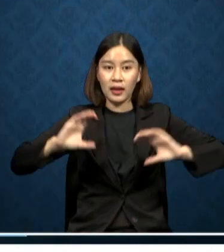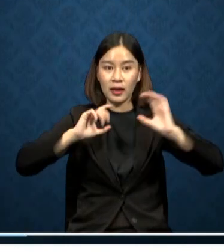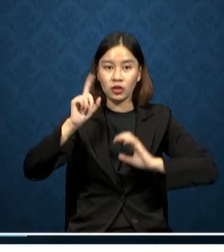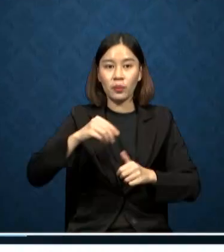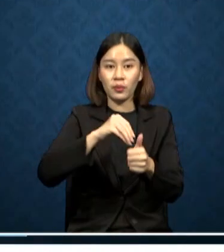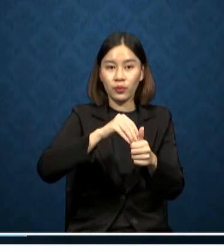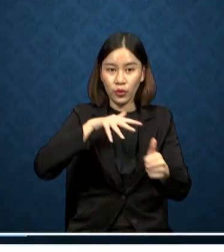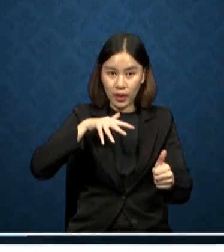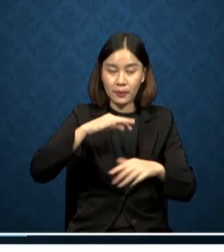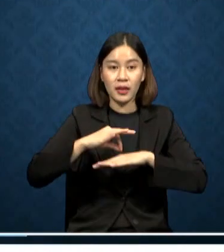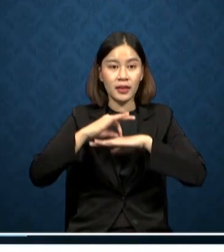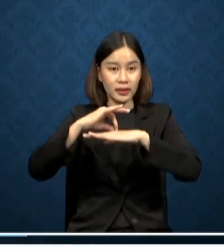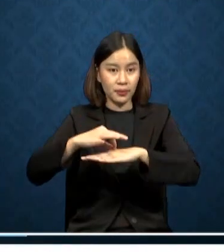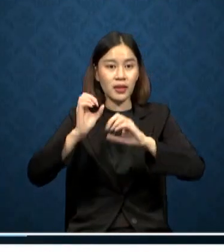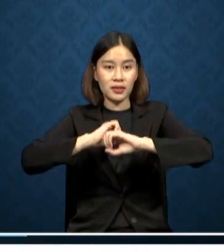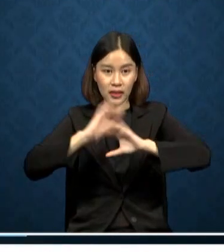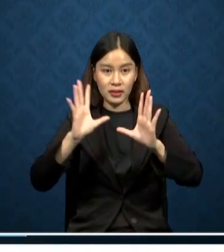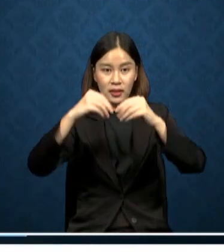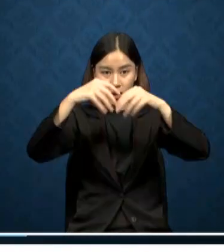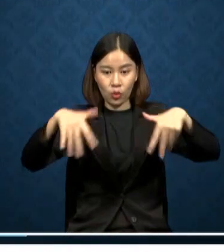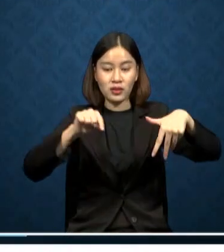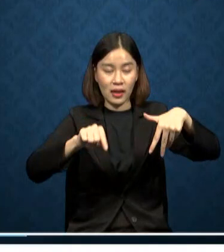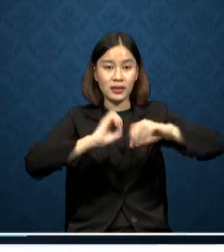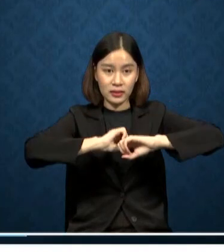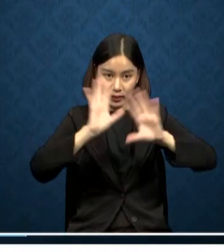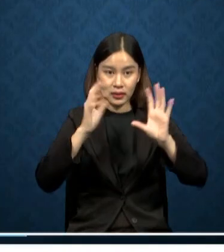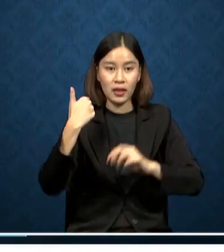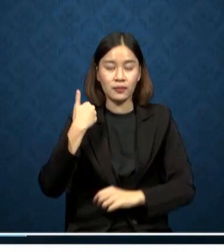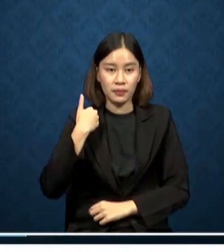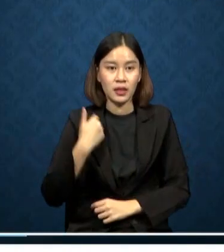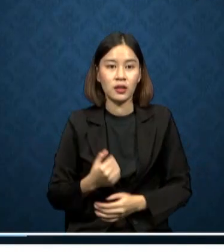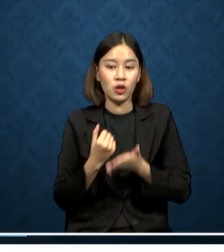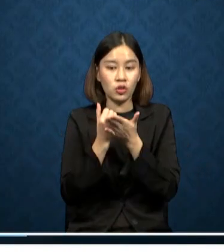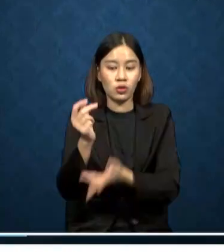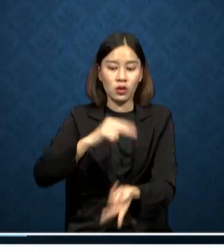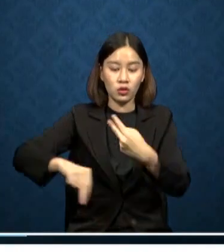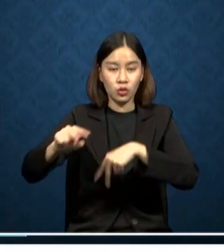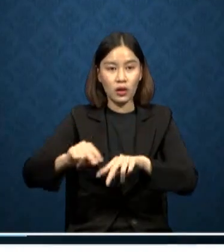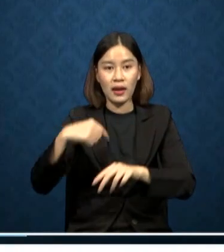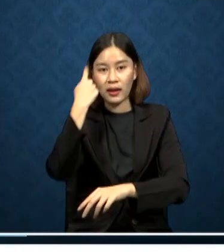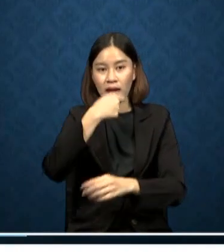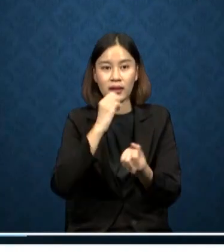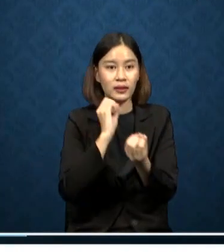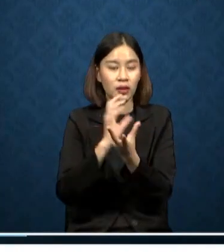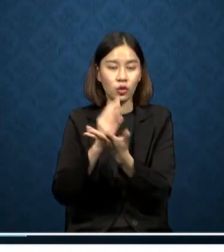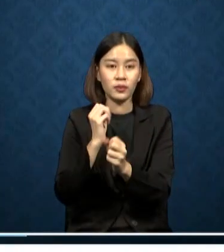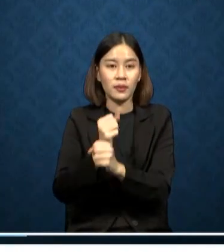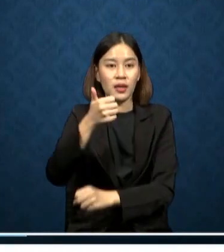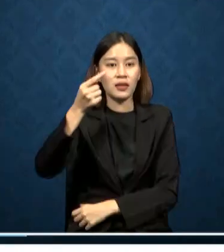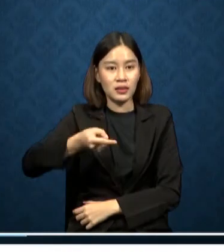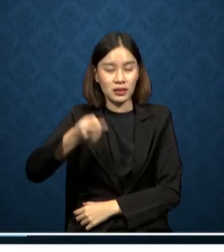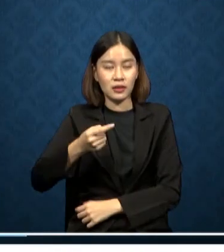เอียควดภัยและอยตำแ่งที่ชัเจนใของสร้างซึ่จะสามารถคบคุมกบผู้ก่หดรแรงได้อย่างแท้จริ